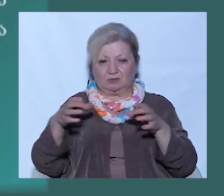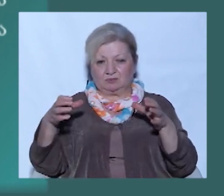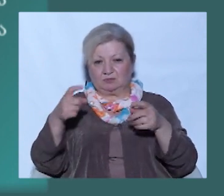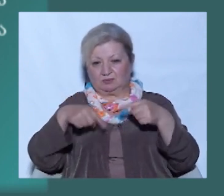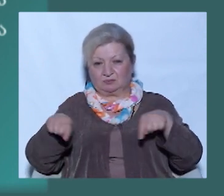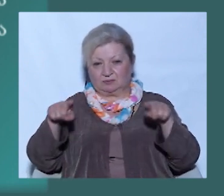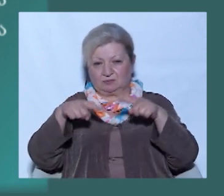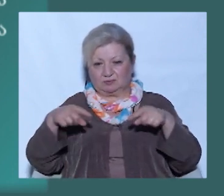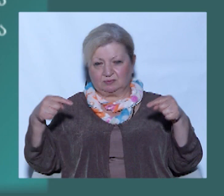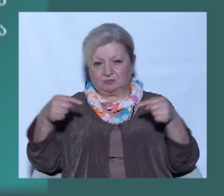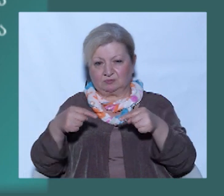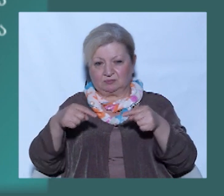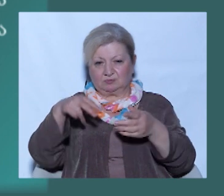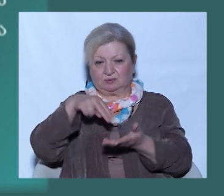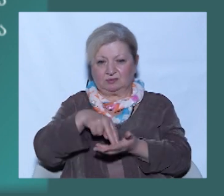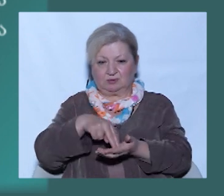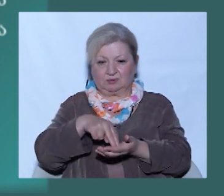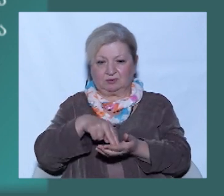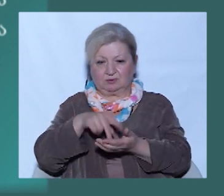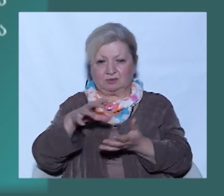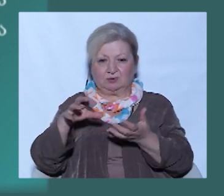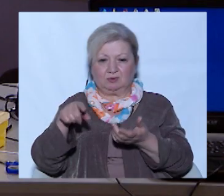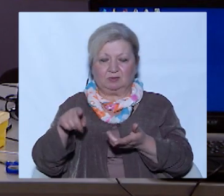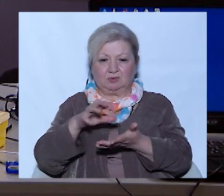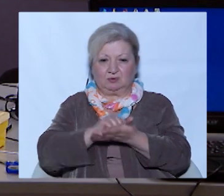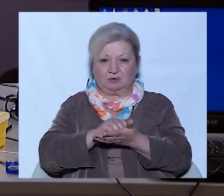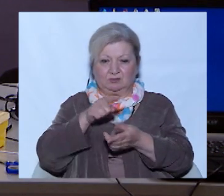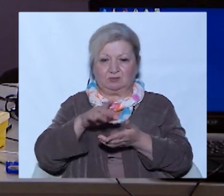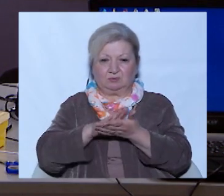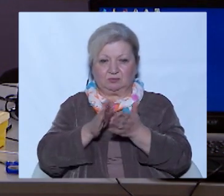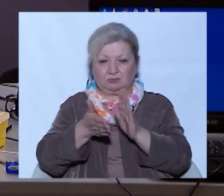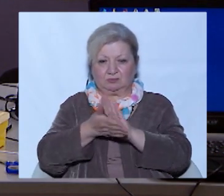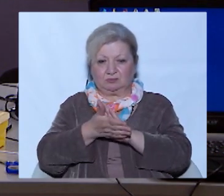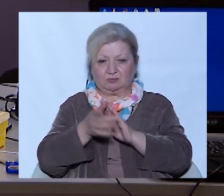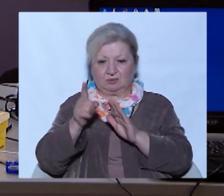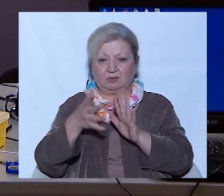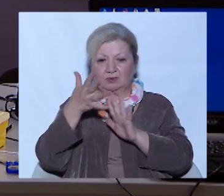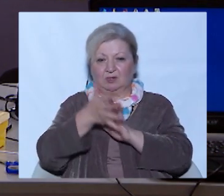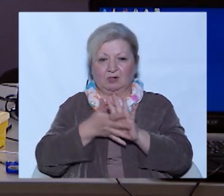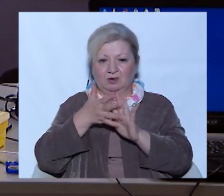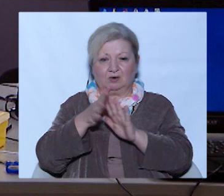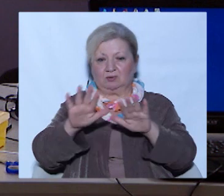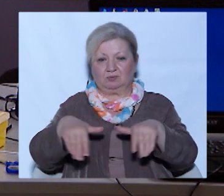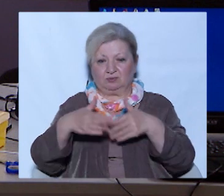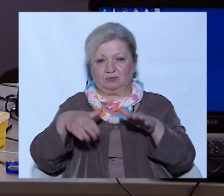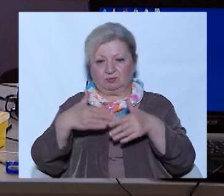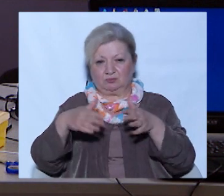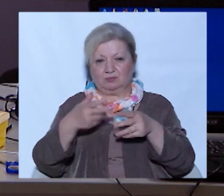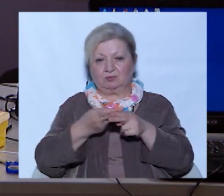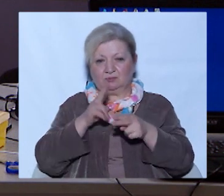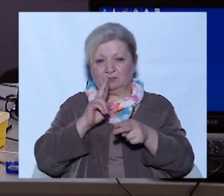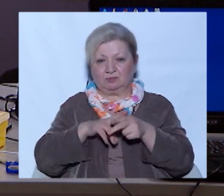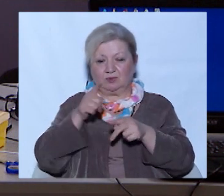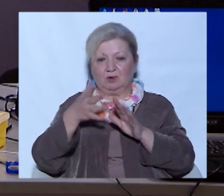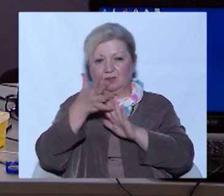ასეთნაირად ძალწირების გასწვრივ დადგება, დაიკავებს ასეთ მდგომარეობას, მაშინ საერთოდ ნაკადი აღარ